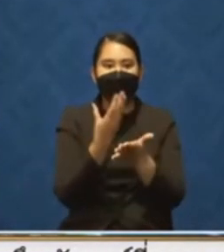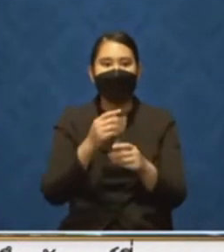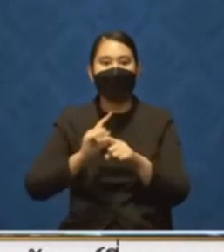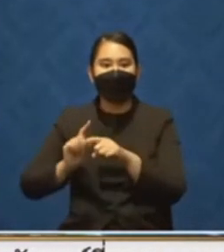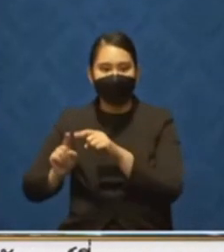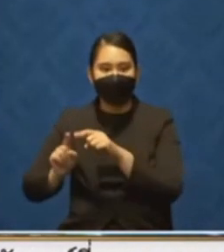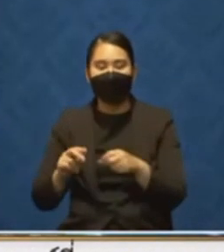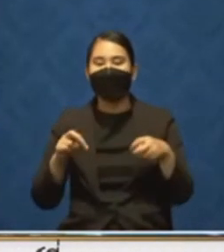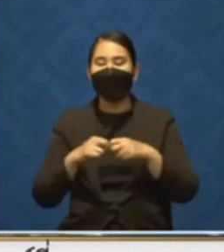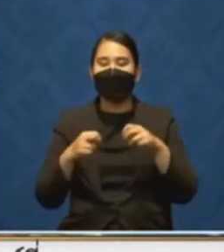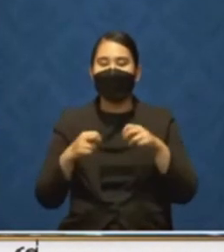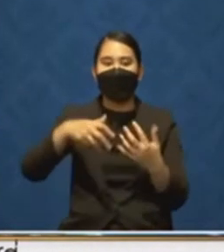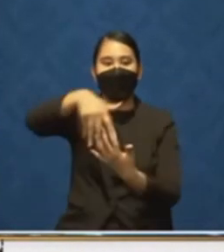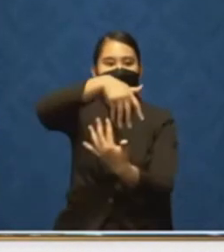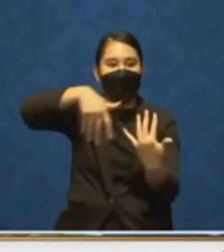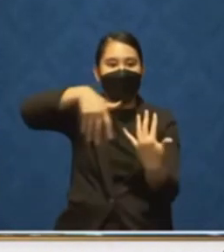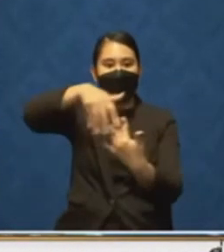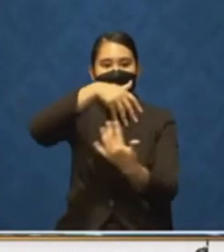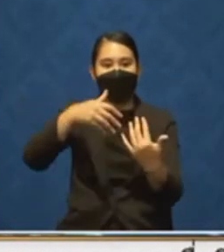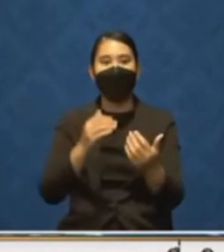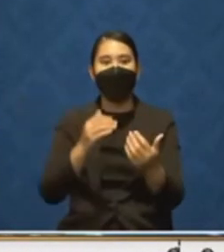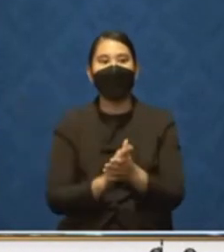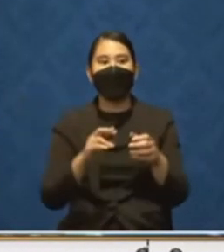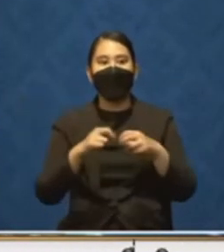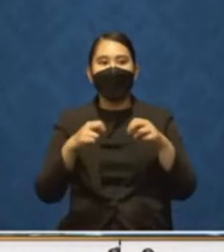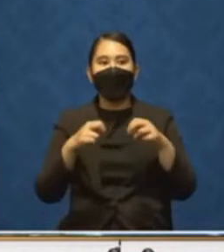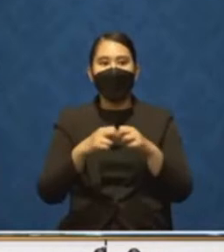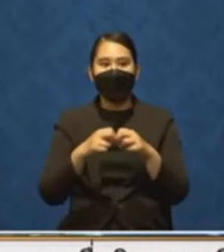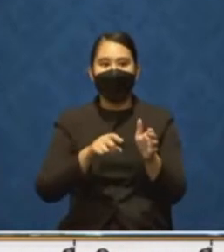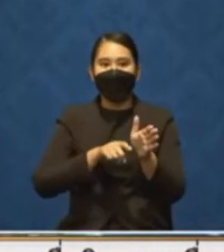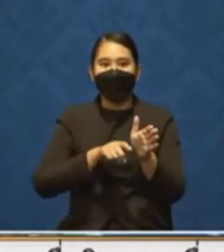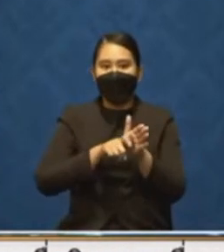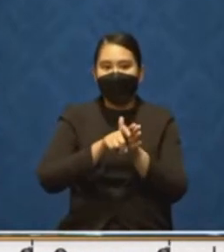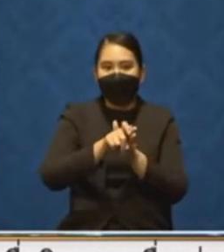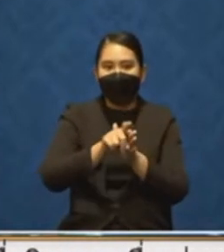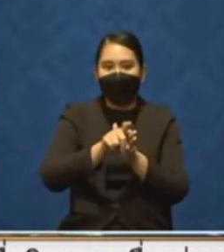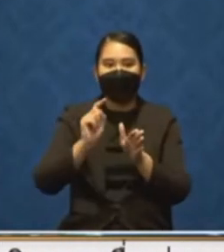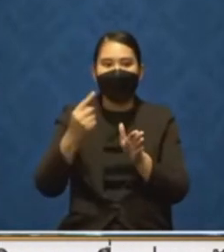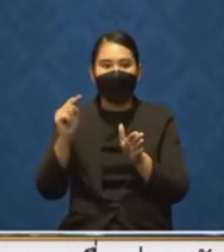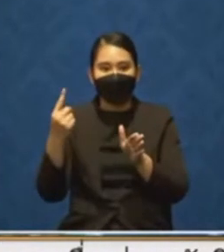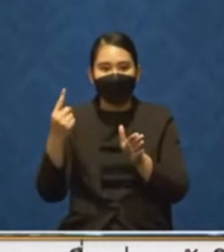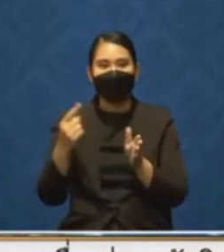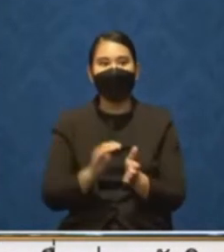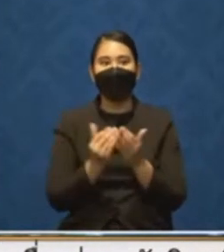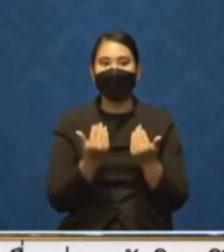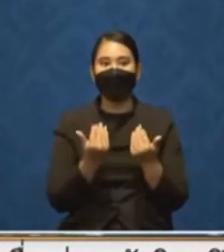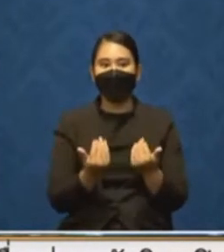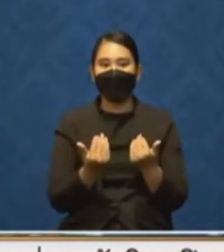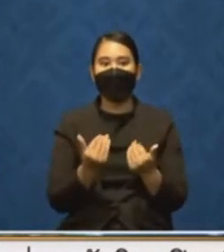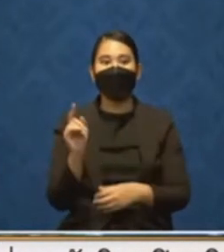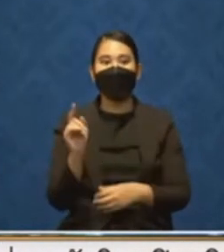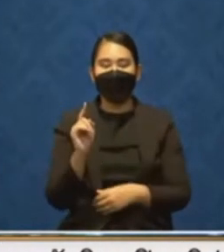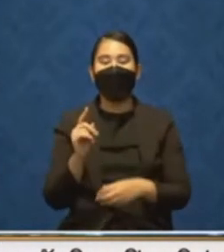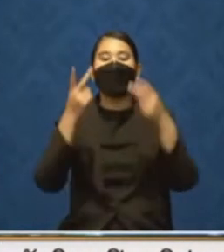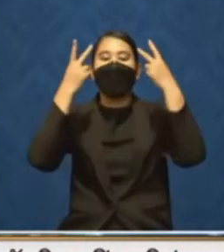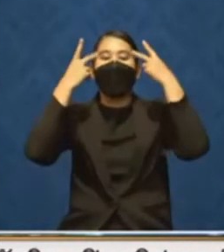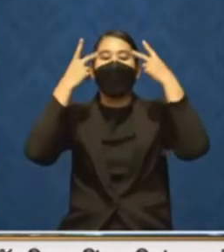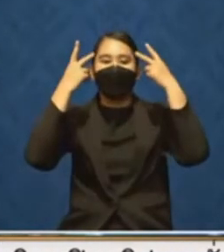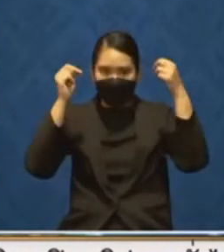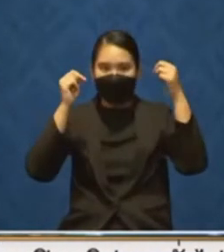ปัญหาเกี่ยวกับสิ่งแวดล้อมที่เกิดขึ้นไม่ว่าจะเป็นโรคระบาดใหม่ๆที่เพิ่งเกิดขึ้นวันนี้ทุกสิ่งทุกอย่างนี้ต้องใช้นายกรัฐมนตรี